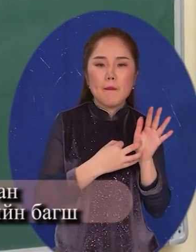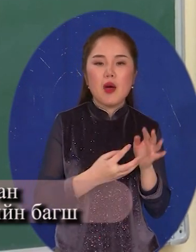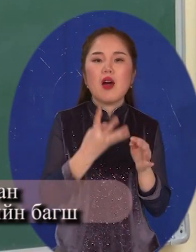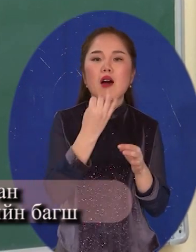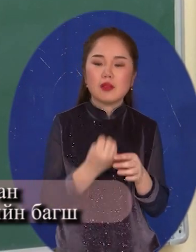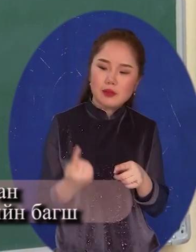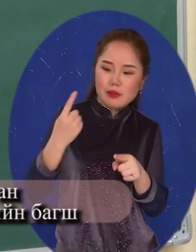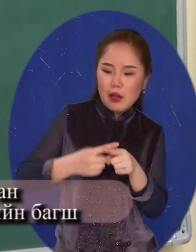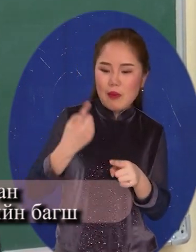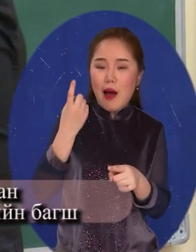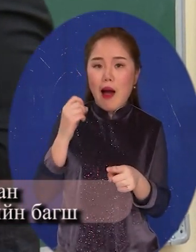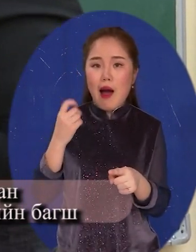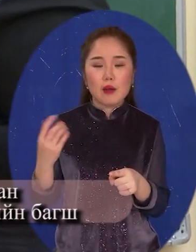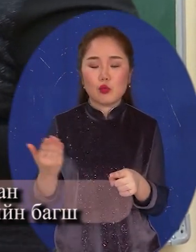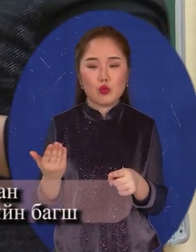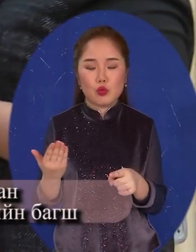232 болады.